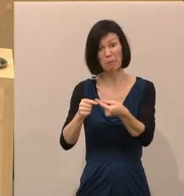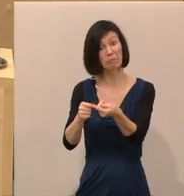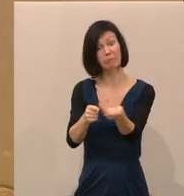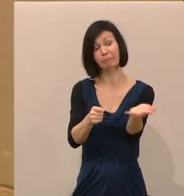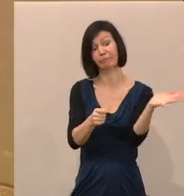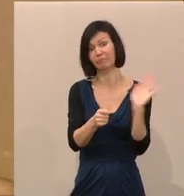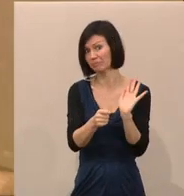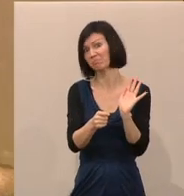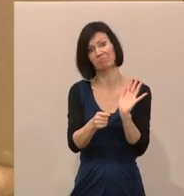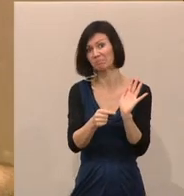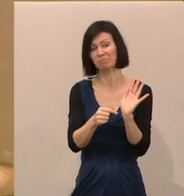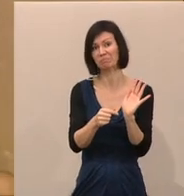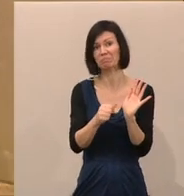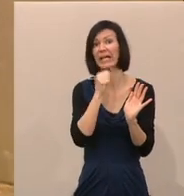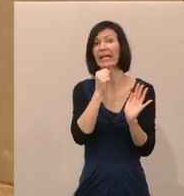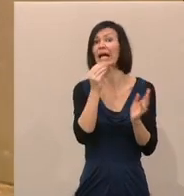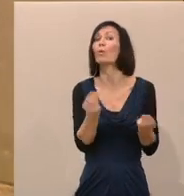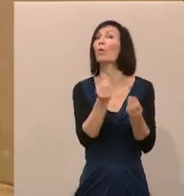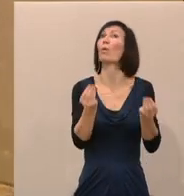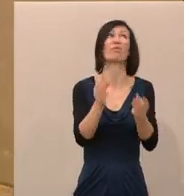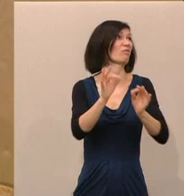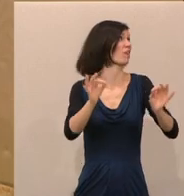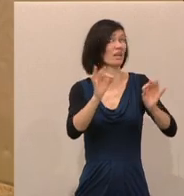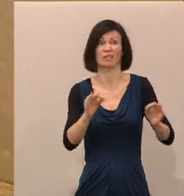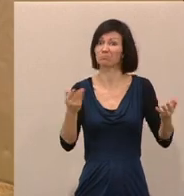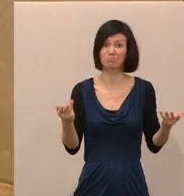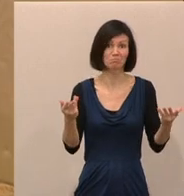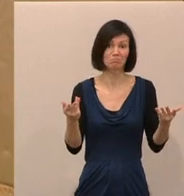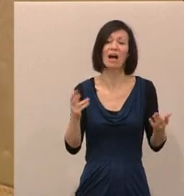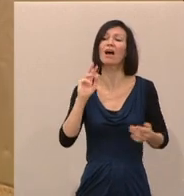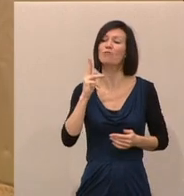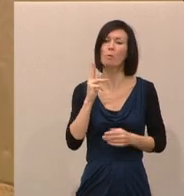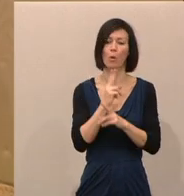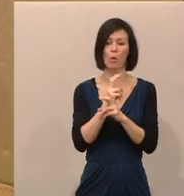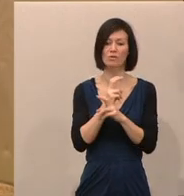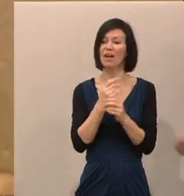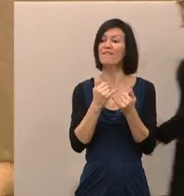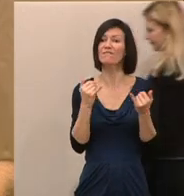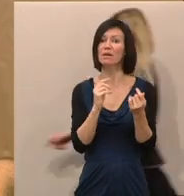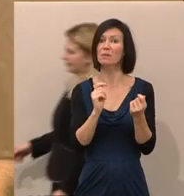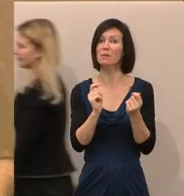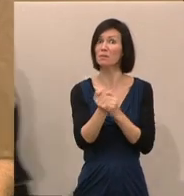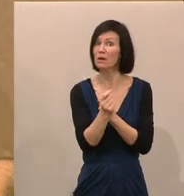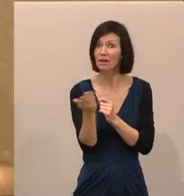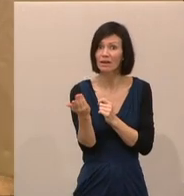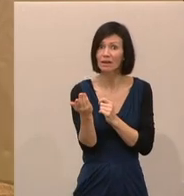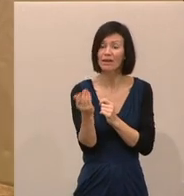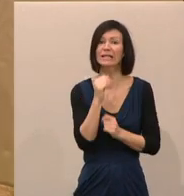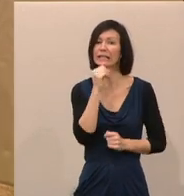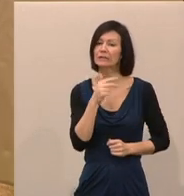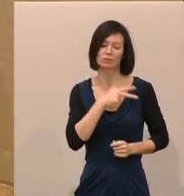Fast alle anderen haben keinen Grund zu feiern. Weil was haben Sie mit diesem Land gemacht? Sie haben es unsozialer,